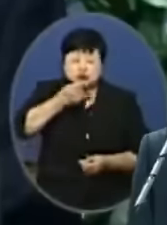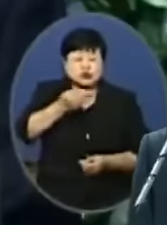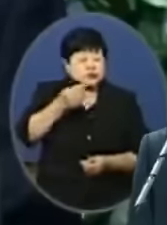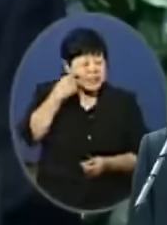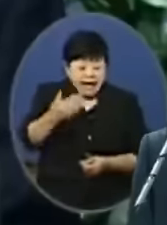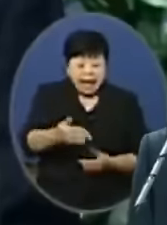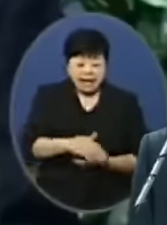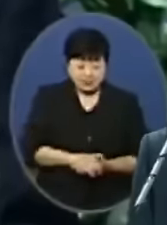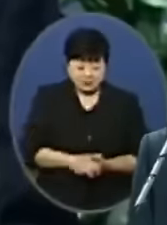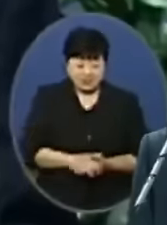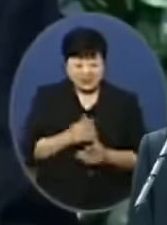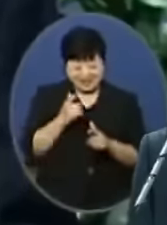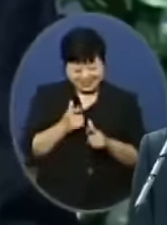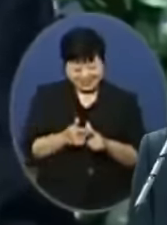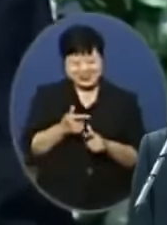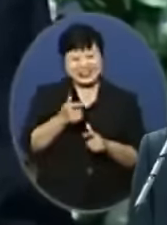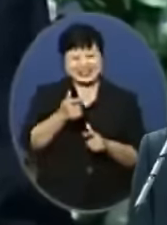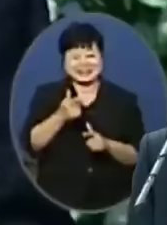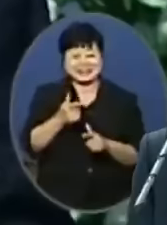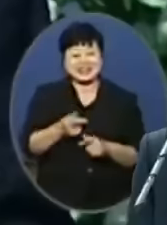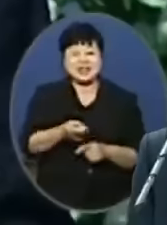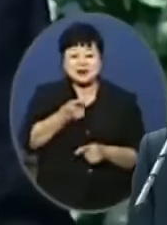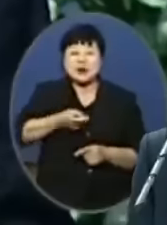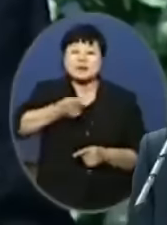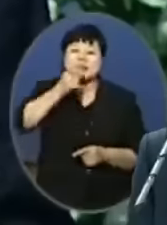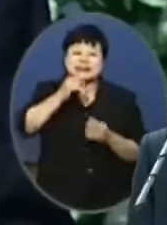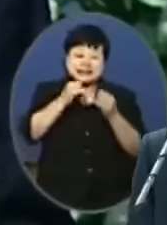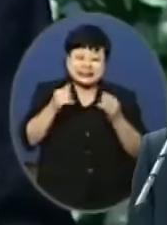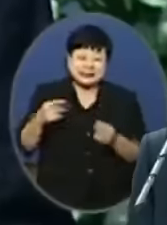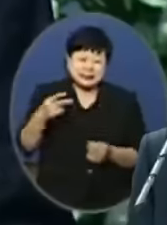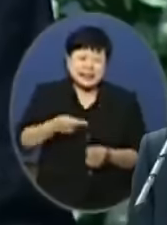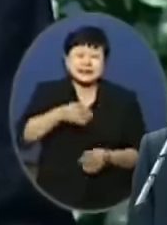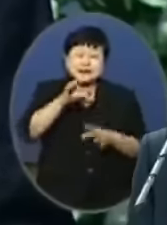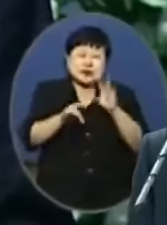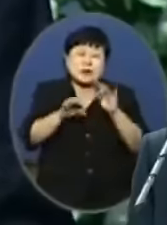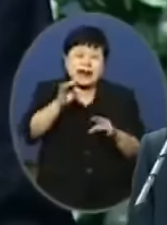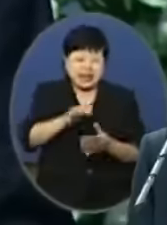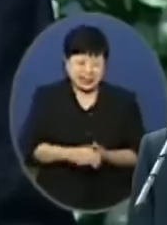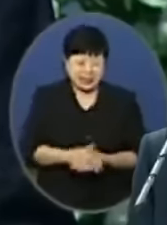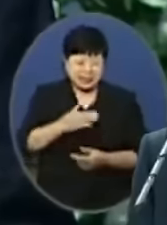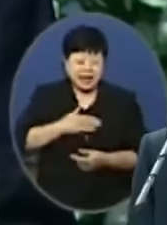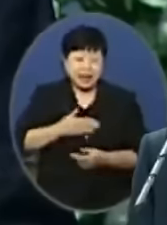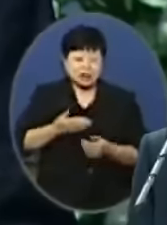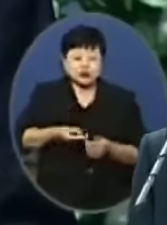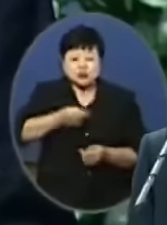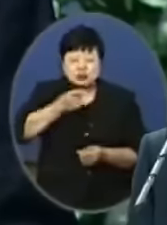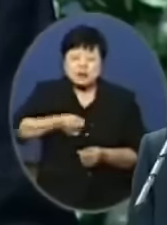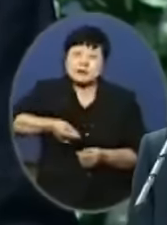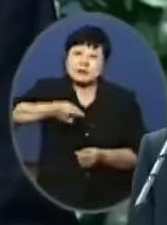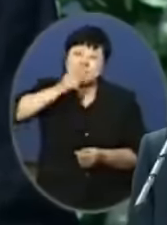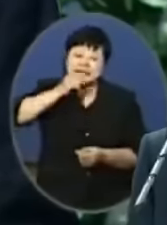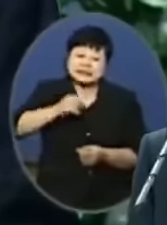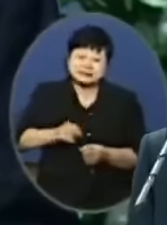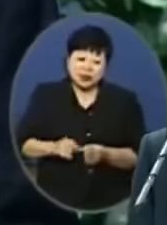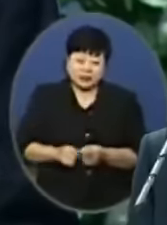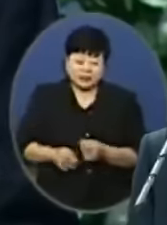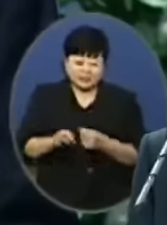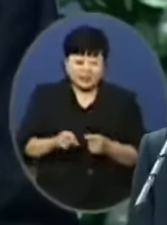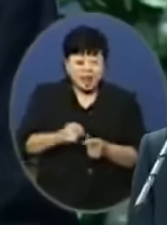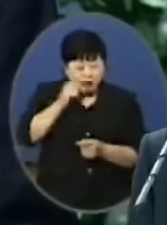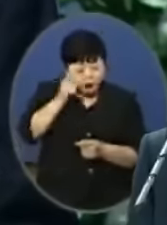말이요. 예수님이 이 물을 마시는 자는 다시 목마르거니와 내가 주는 물을 마시면